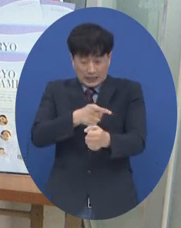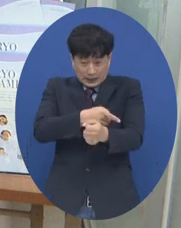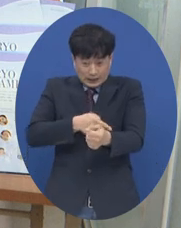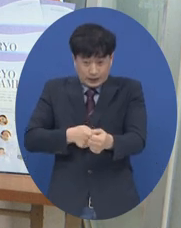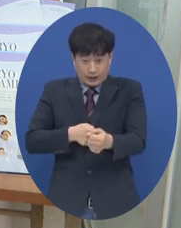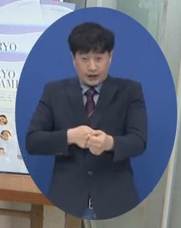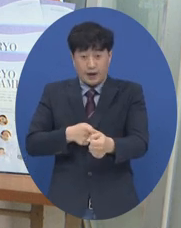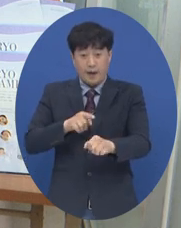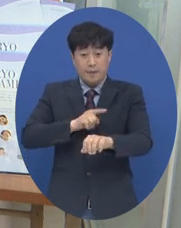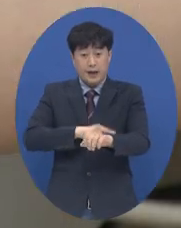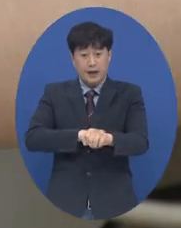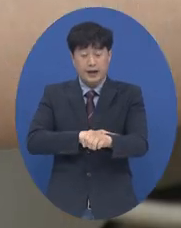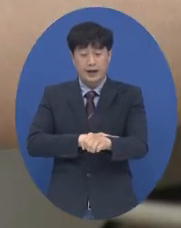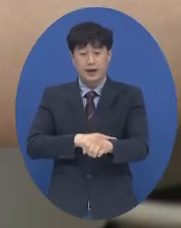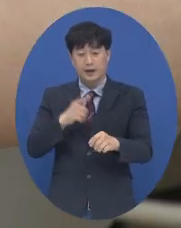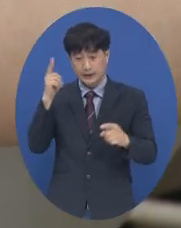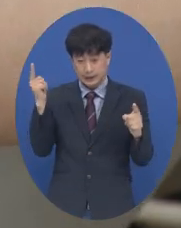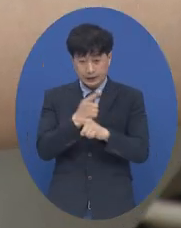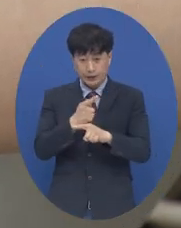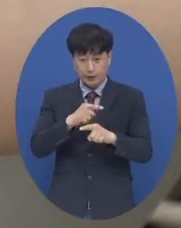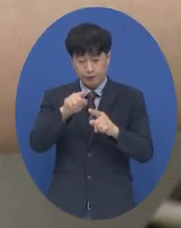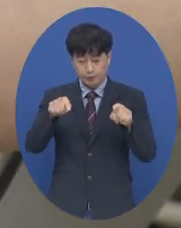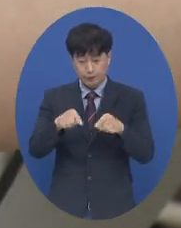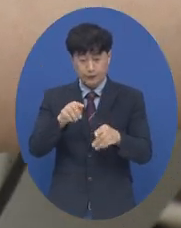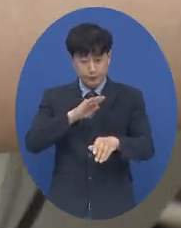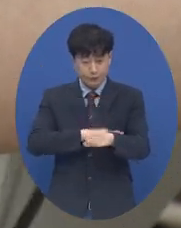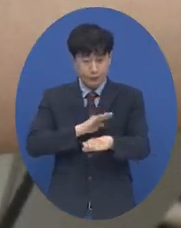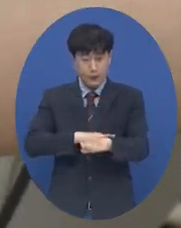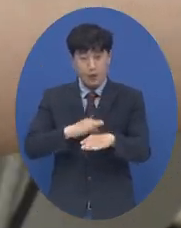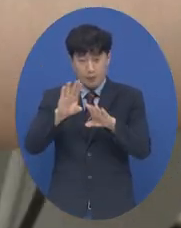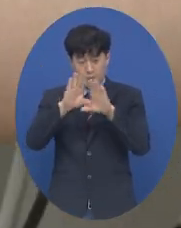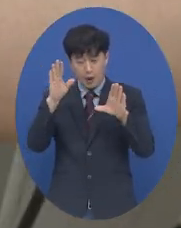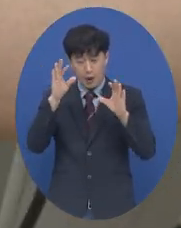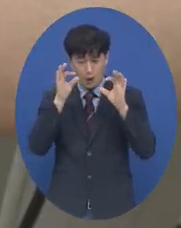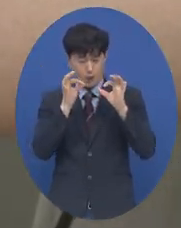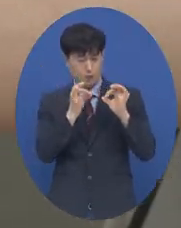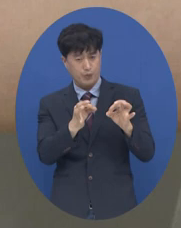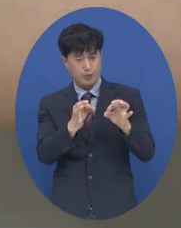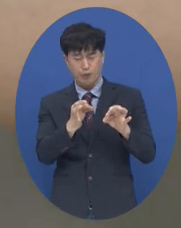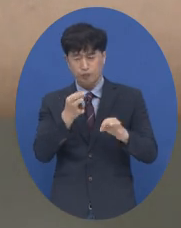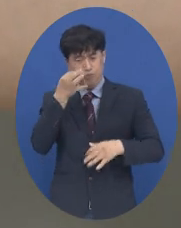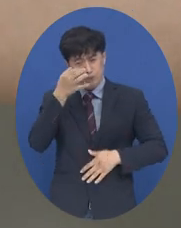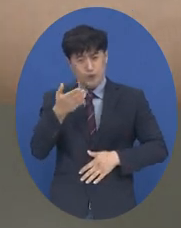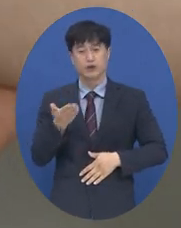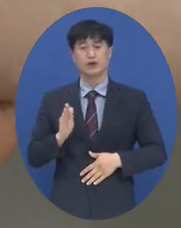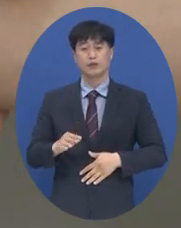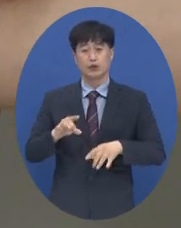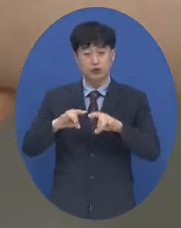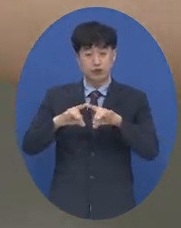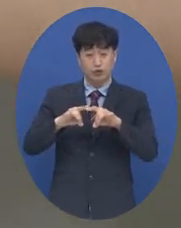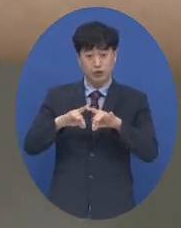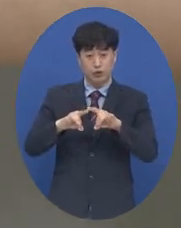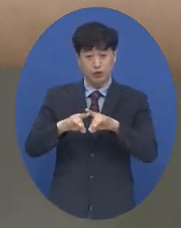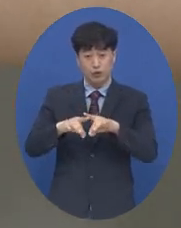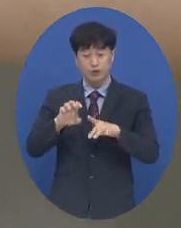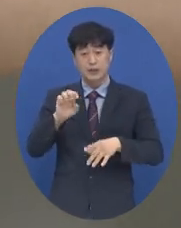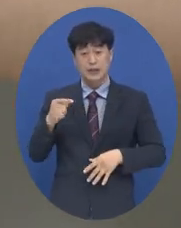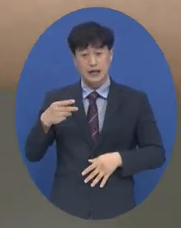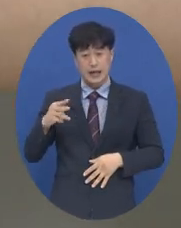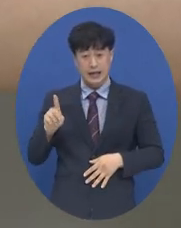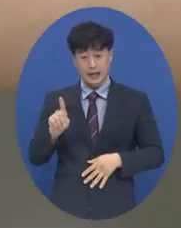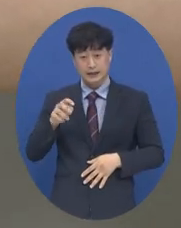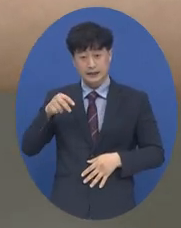긁혀서 상처가 난 팔에 치료용 패치를 붙입니다. 밝은 곳에선 잘안 보이지만 전극으로 저온의 대기압 플라스마를